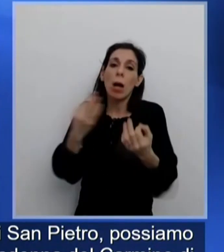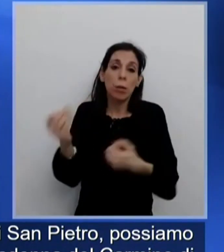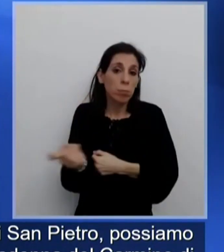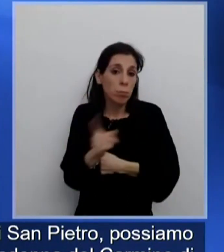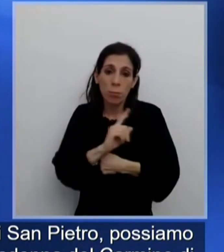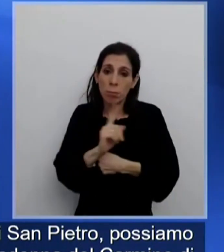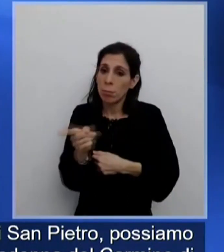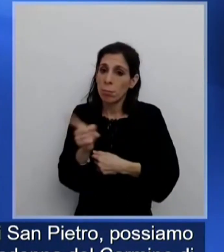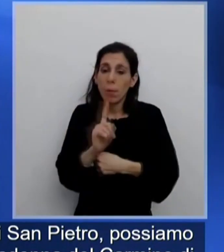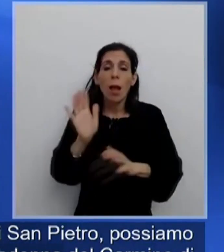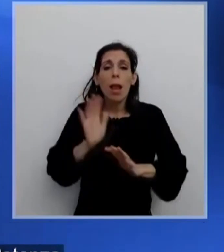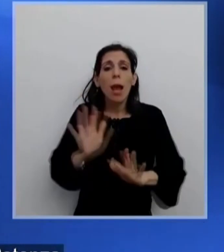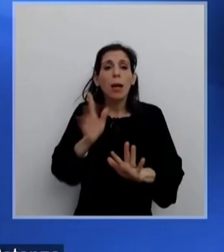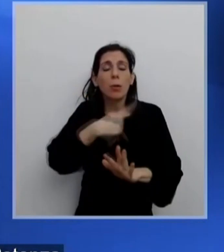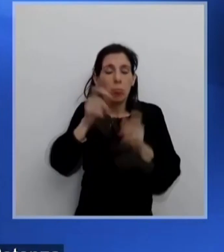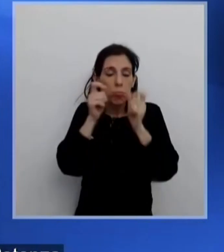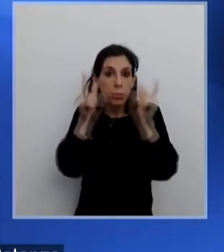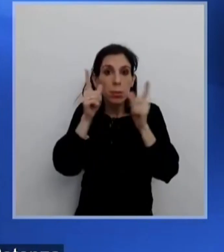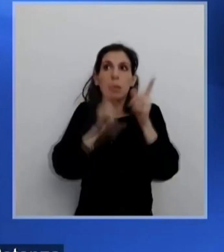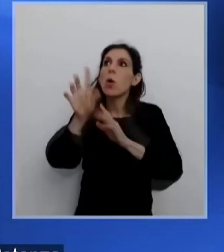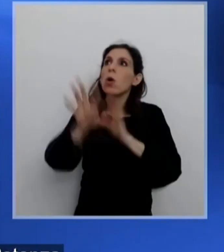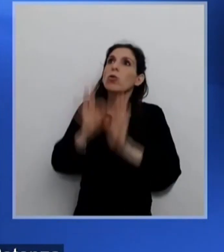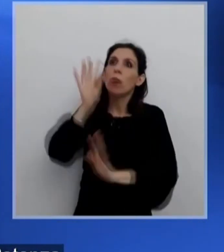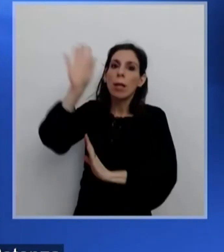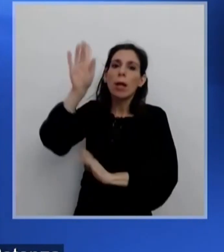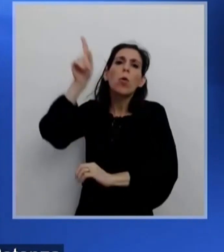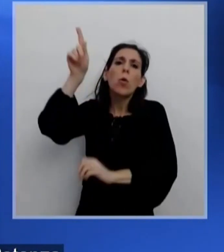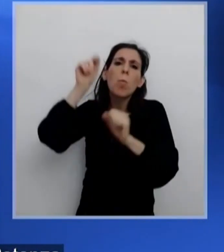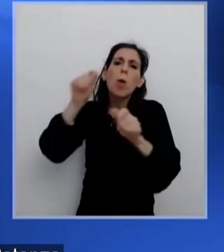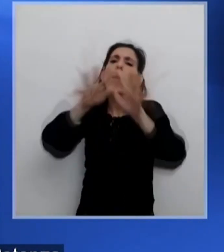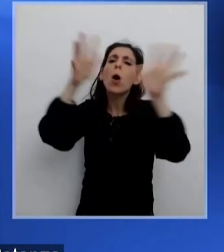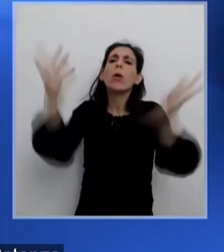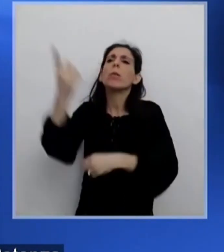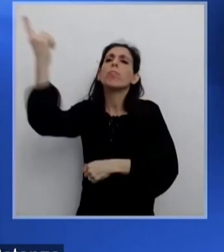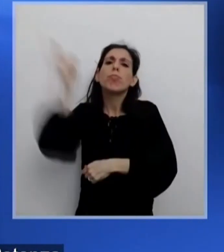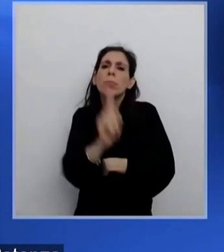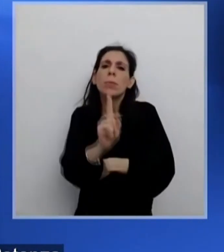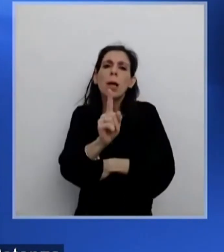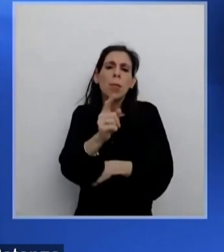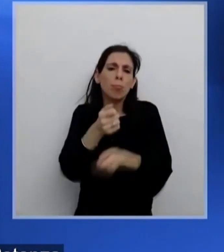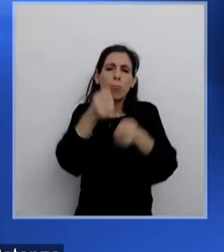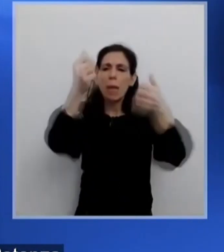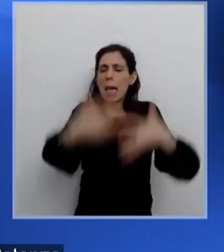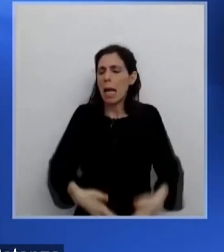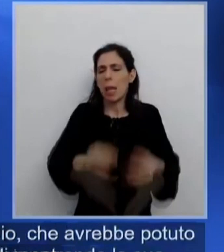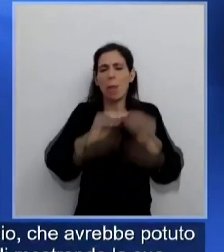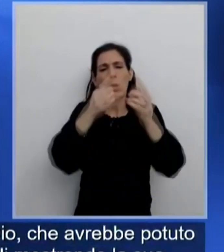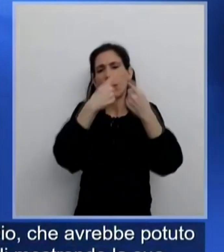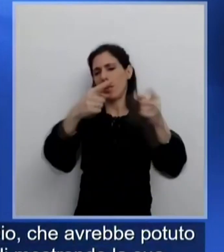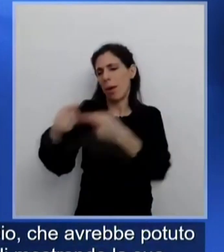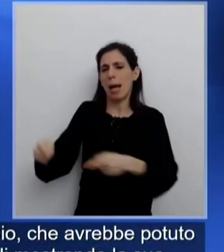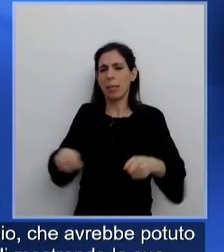dalla scelta di Dio che avrebbe potuto apparire nel mondo i mille modi mostrando la sua potenza invece